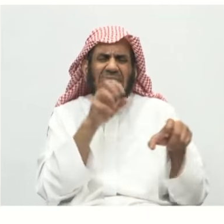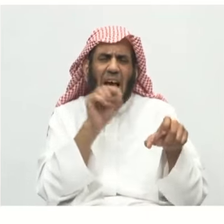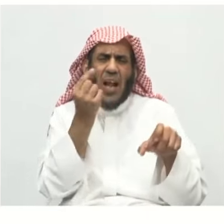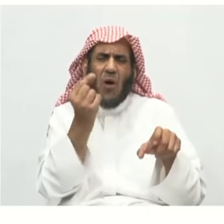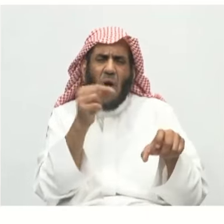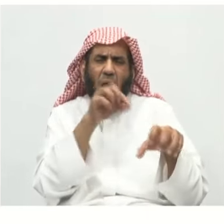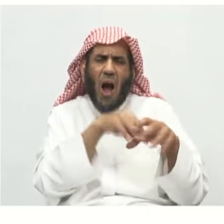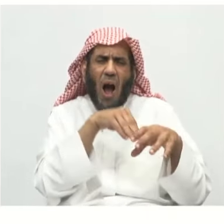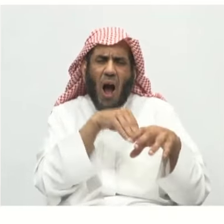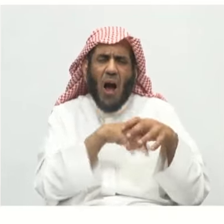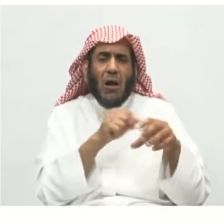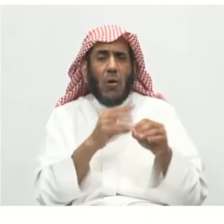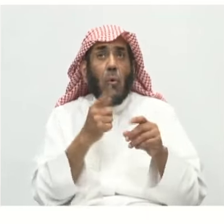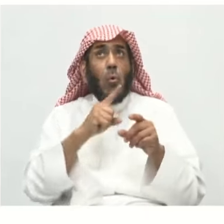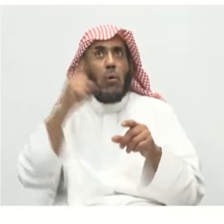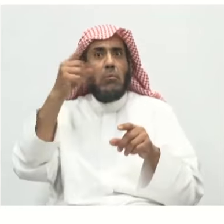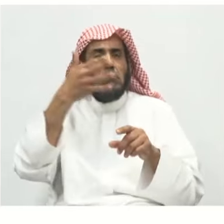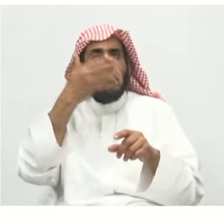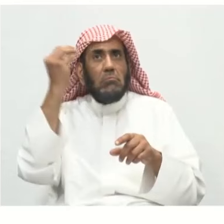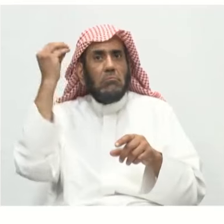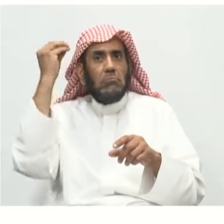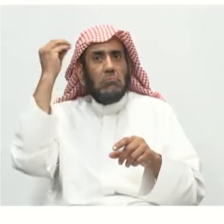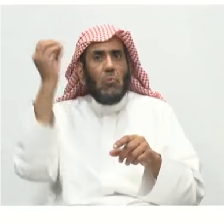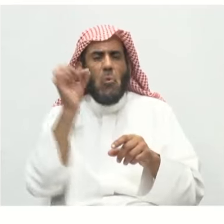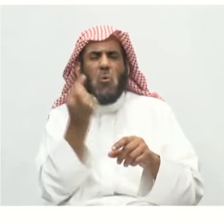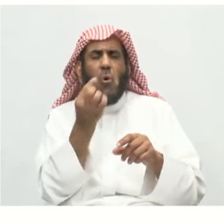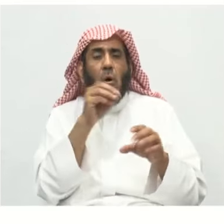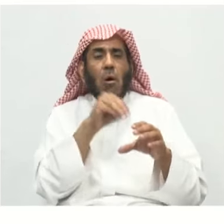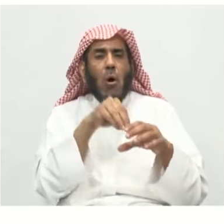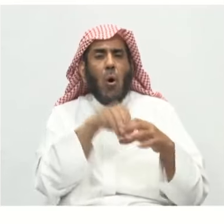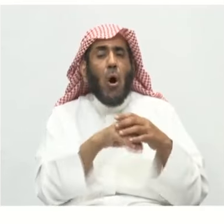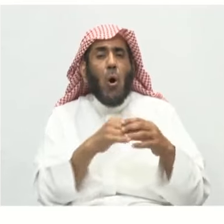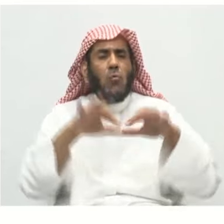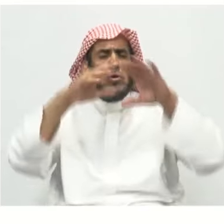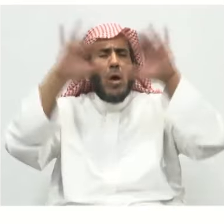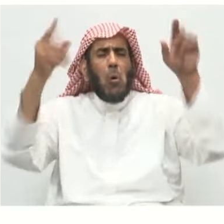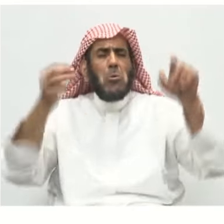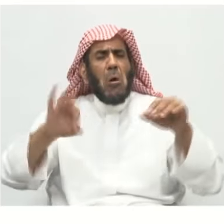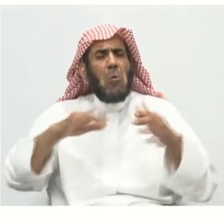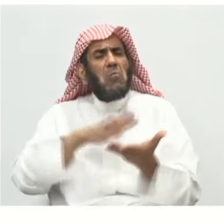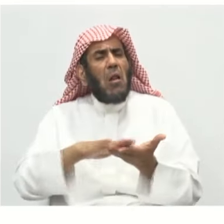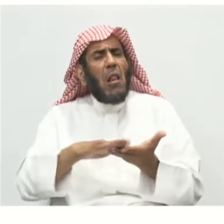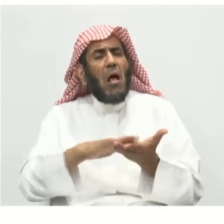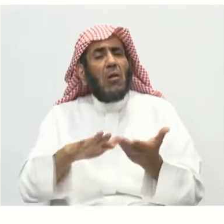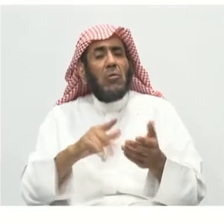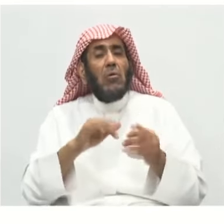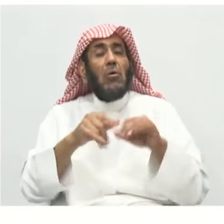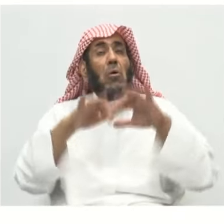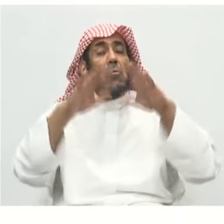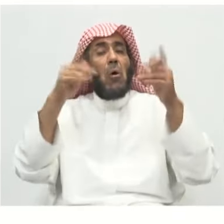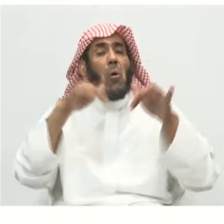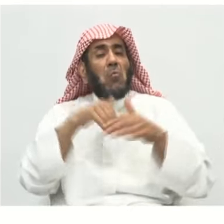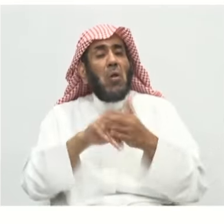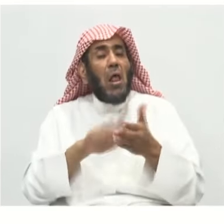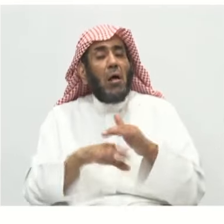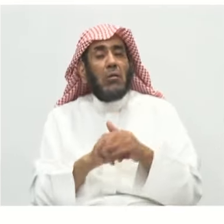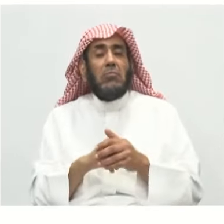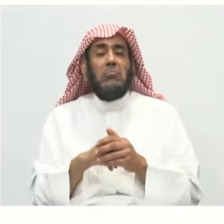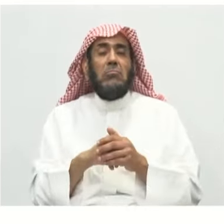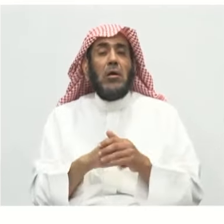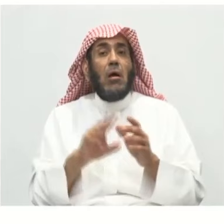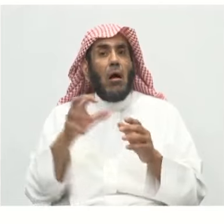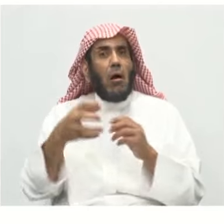وتعالى يعرف وهو عالم عزوجل تكم مثقال احبه من الخرد او في صخره او في السماوات او في الارض في صخره و في السماوات او في او في